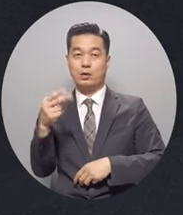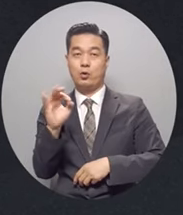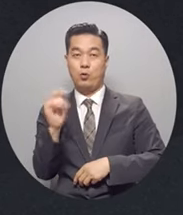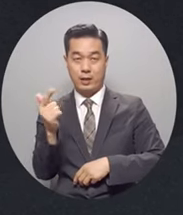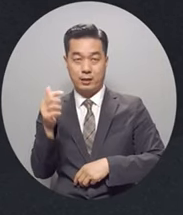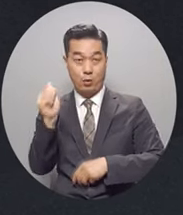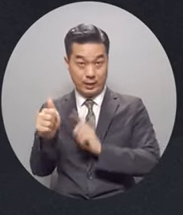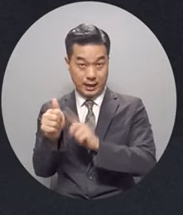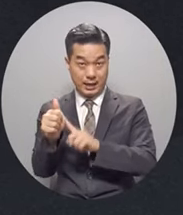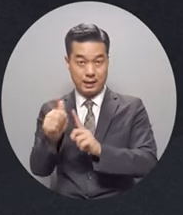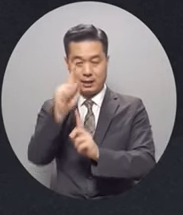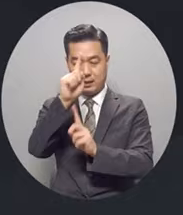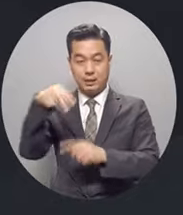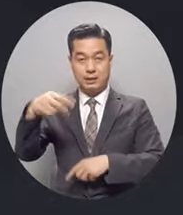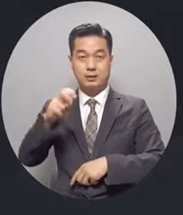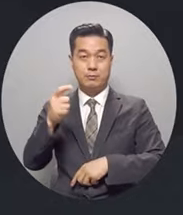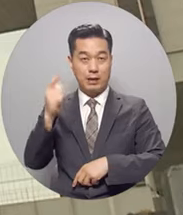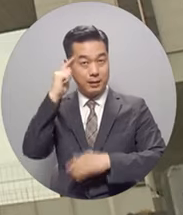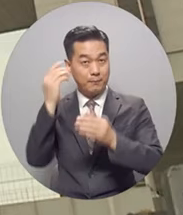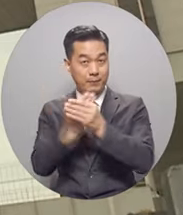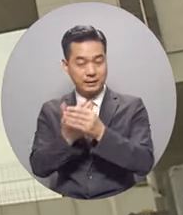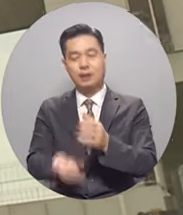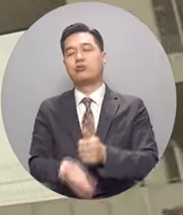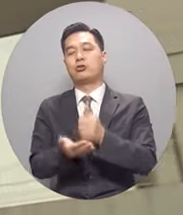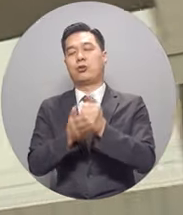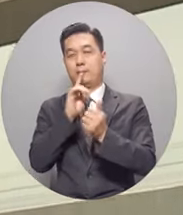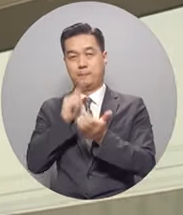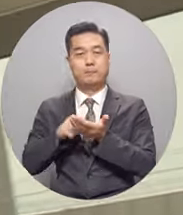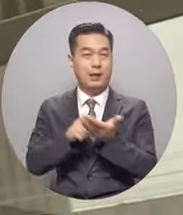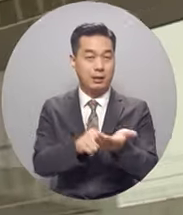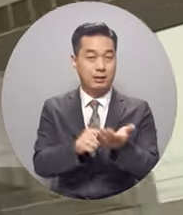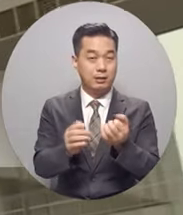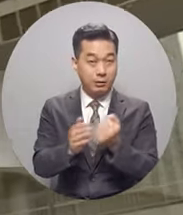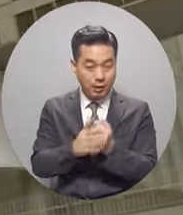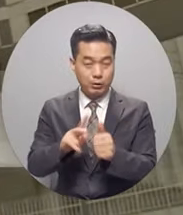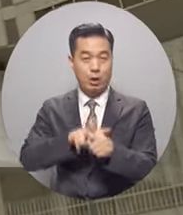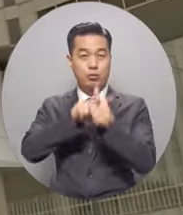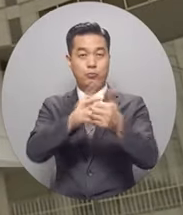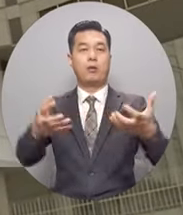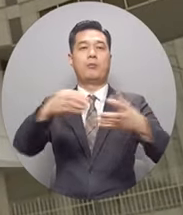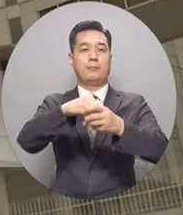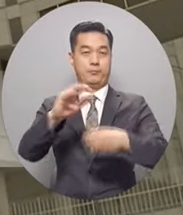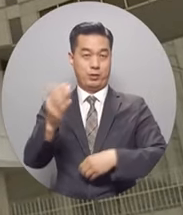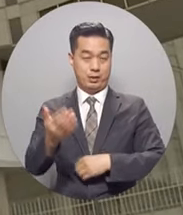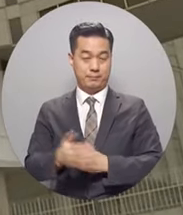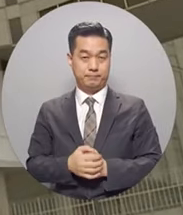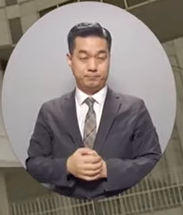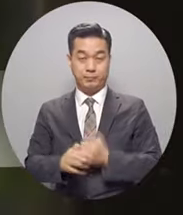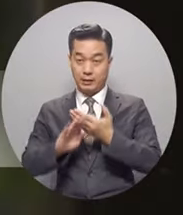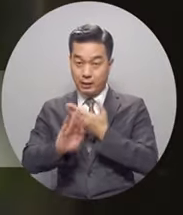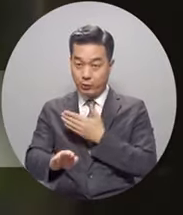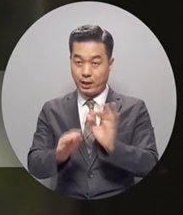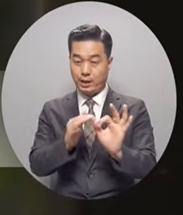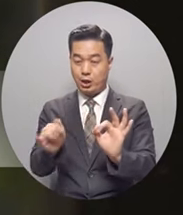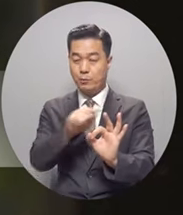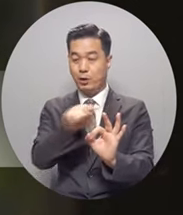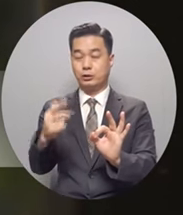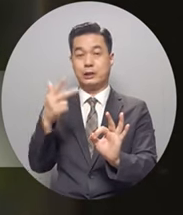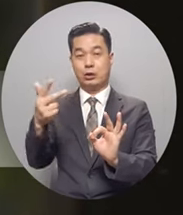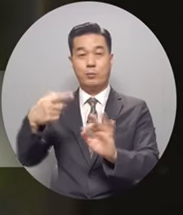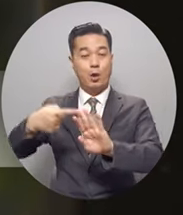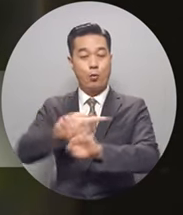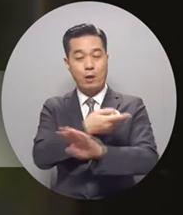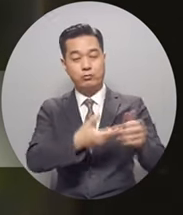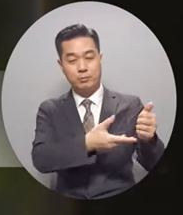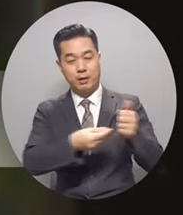이사장명의로전대통령을추천한다는내용이명시되어있었다 .이것이바로전 대통령이후보가된배경입니다.그는 이후 10